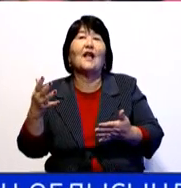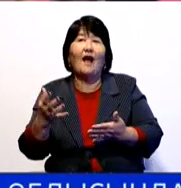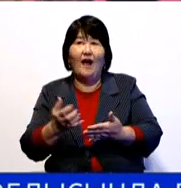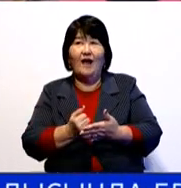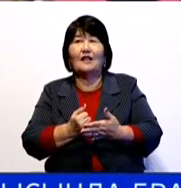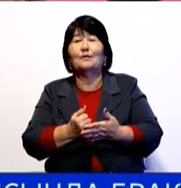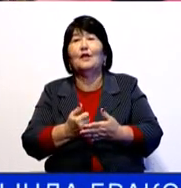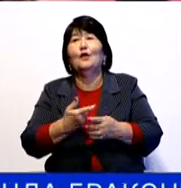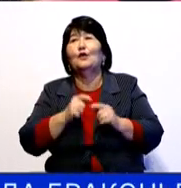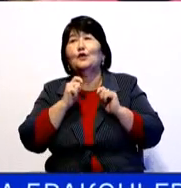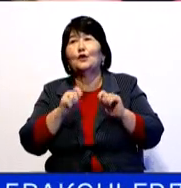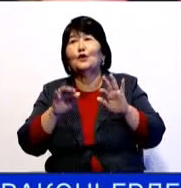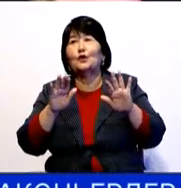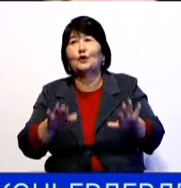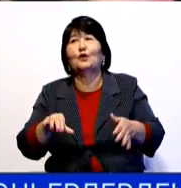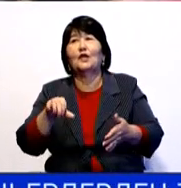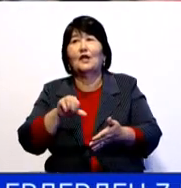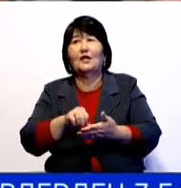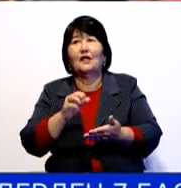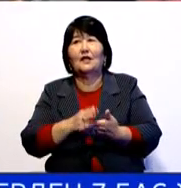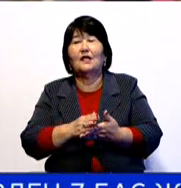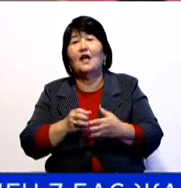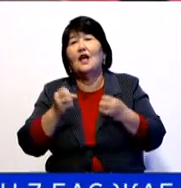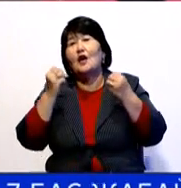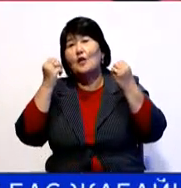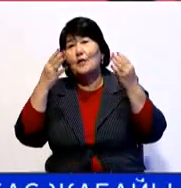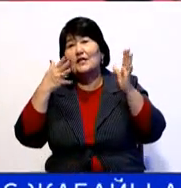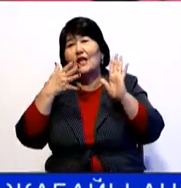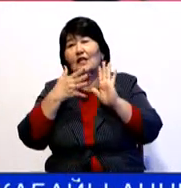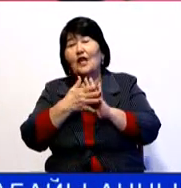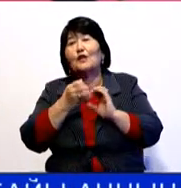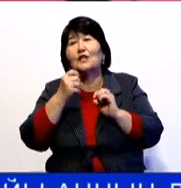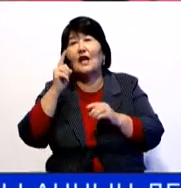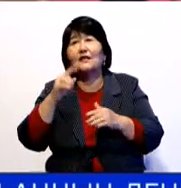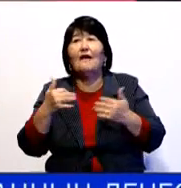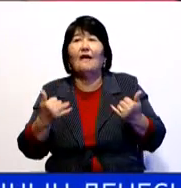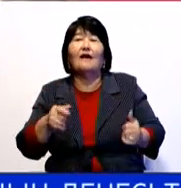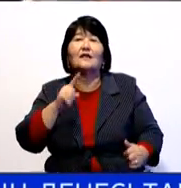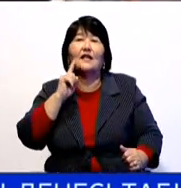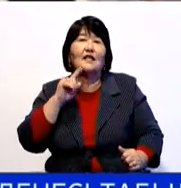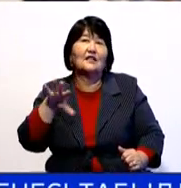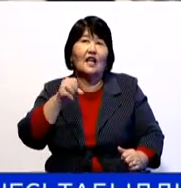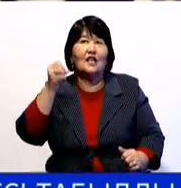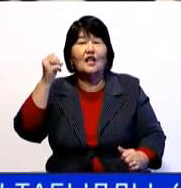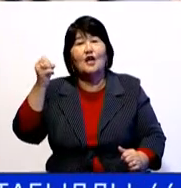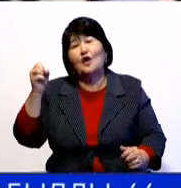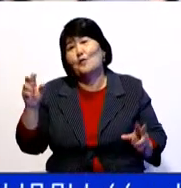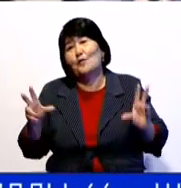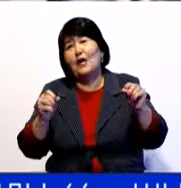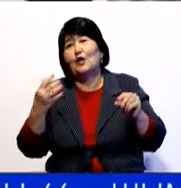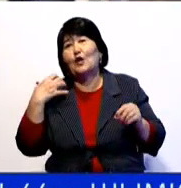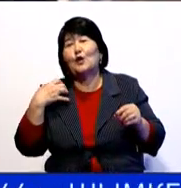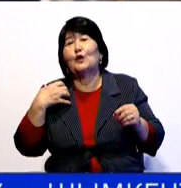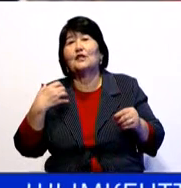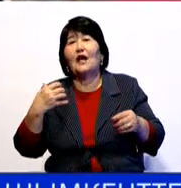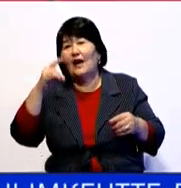сол өзі жүлделі төрт орыншының екеуін сол мәдениет ауылының жастары алған болады. Қазіргі жастар бақытты. Қазақстан Қызылорда